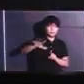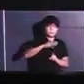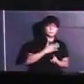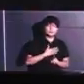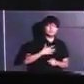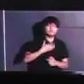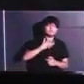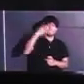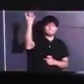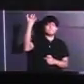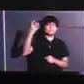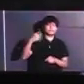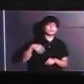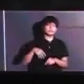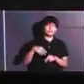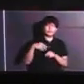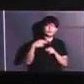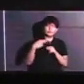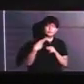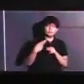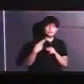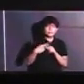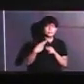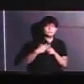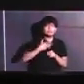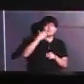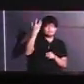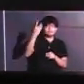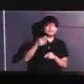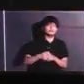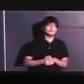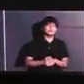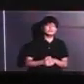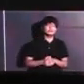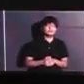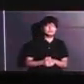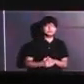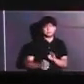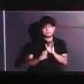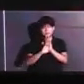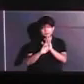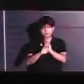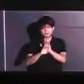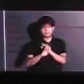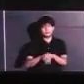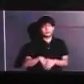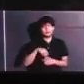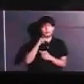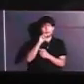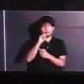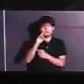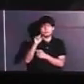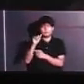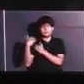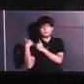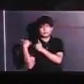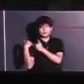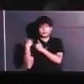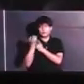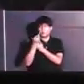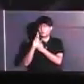Pag kita ko doon, hindi po ako pumunta sa gitna, kasi marami akong debris. Pag pumunta ka sa gitna, wala sa ayos na